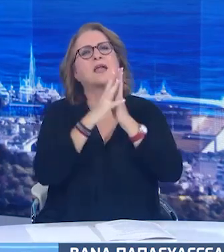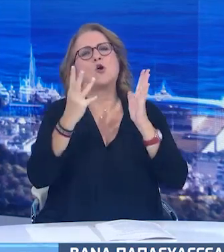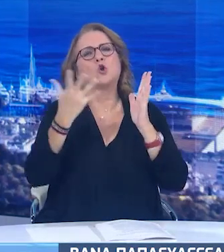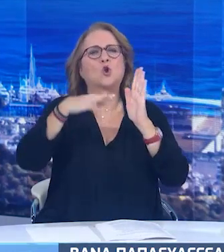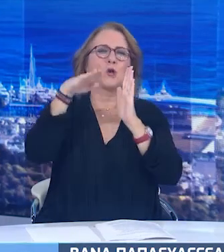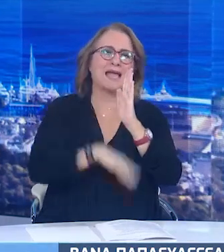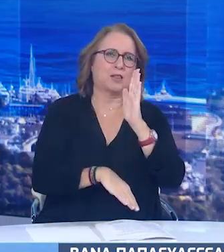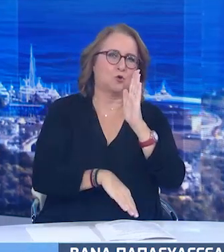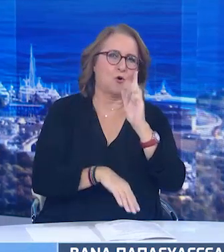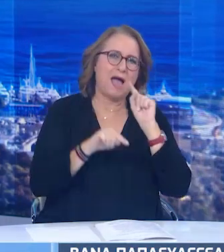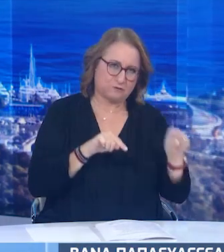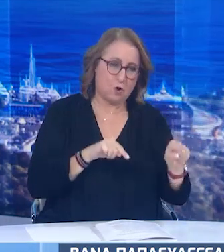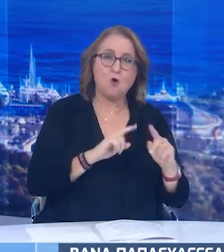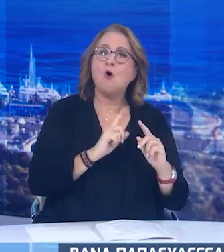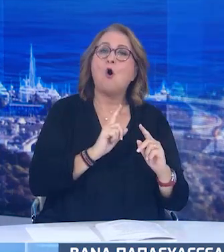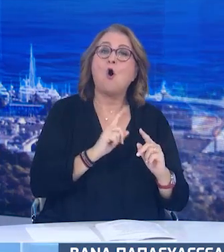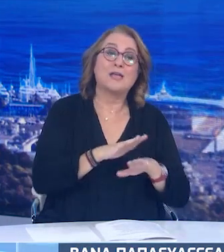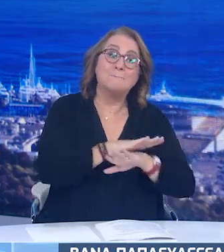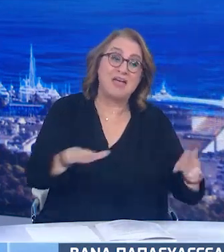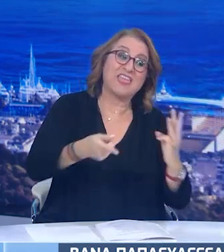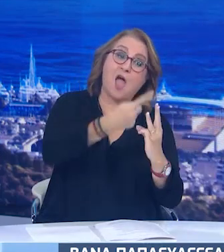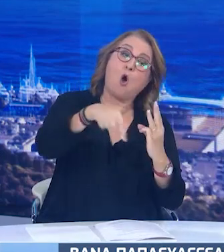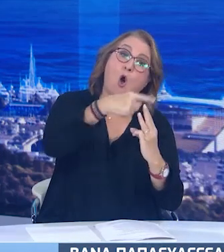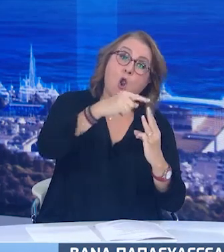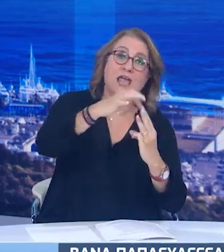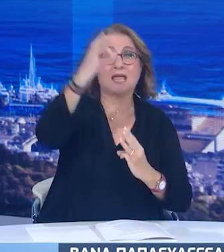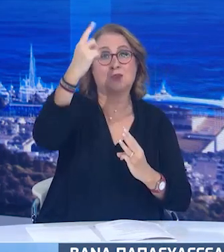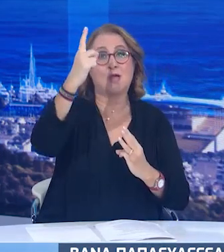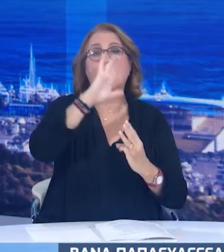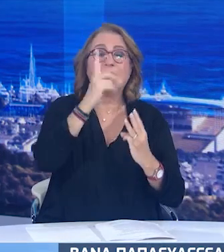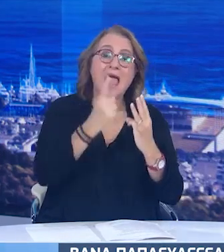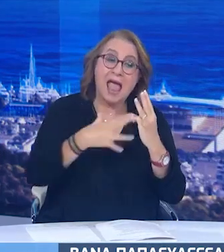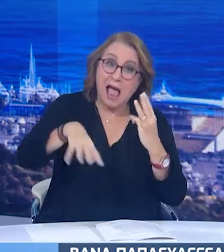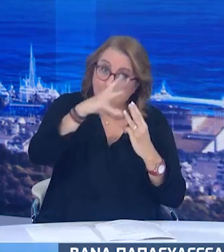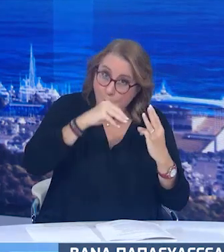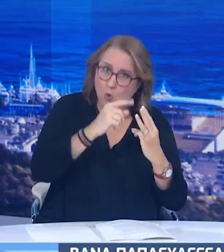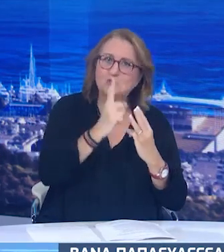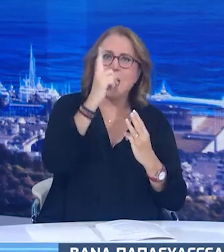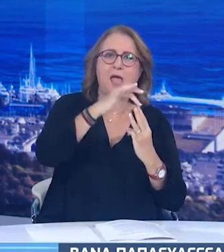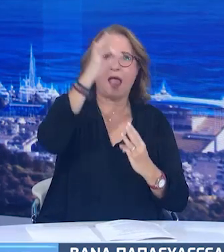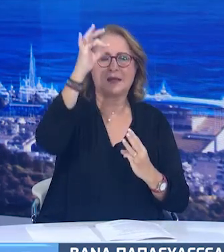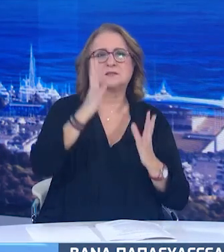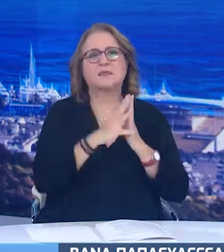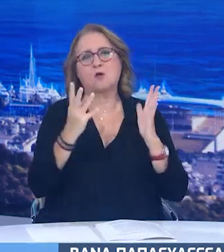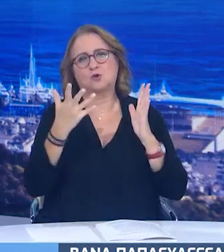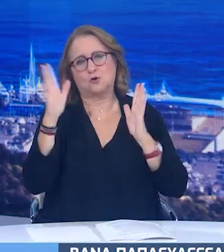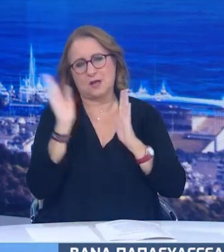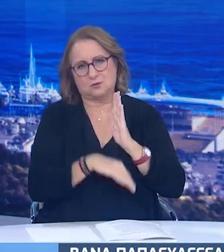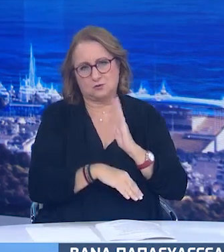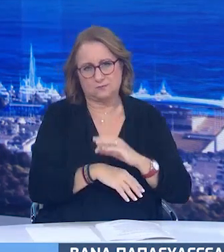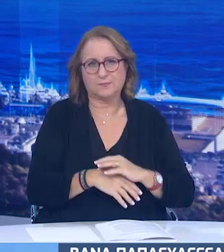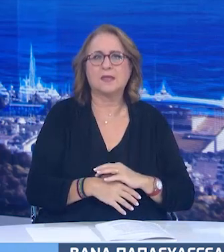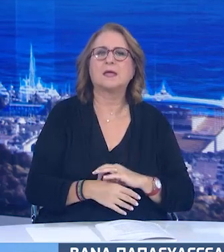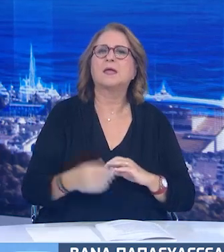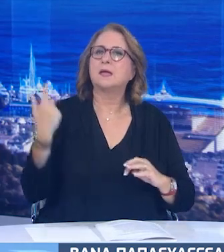τελευταία εβδομάδα είχαμε 3.559 κρούσματα κορονοϊού που αφορούσαν στην ηλικία 4-18 ετών